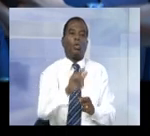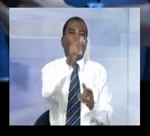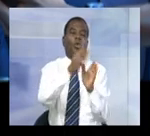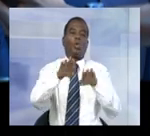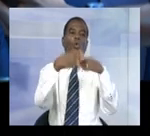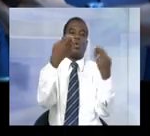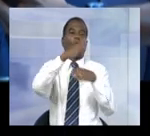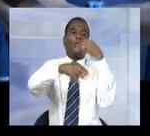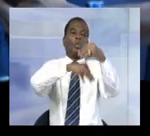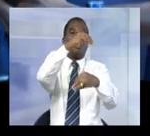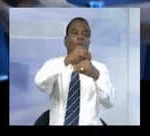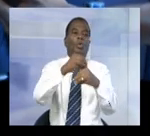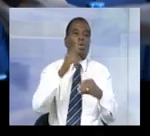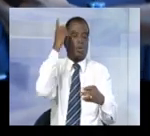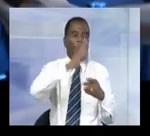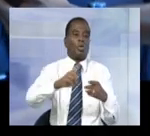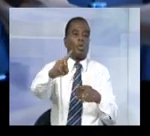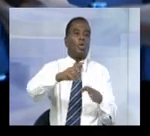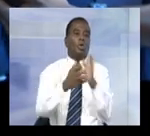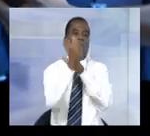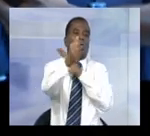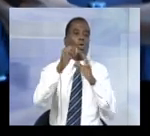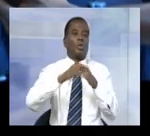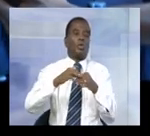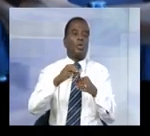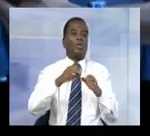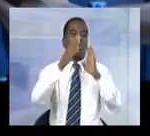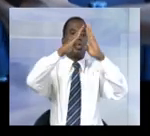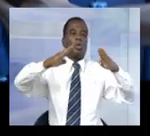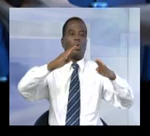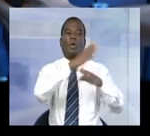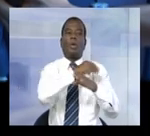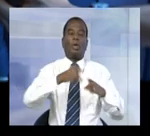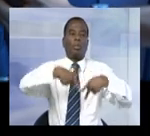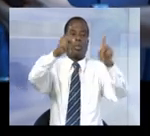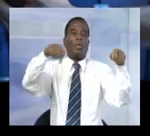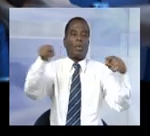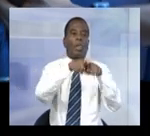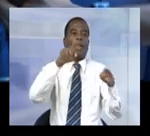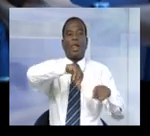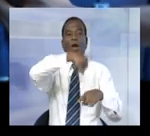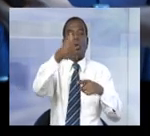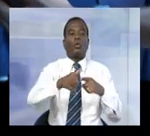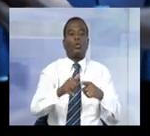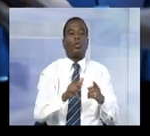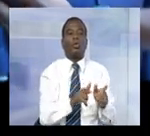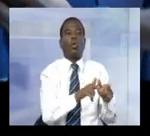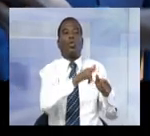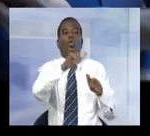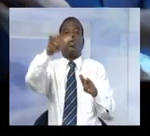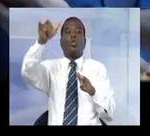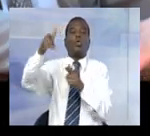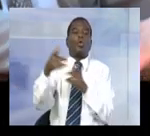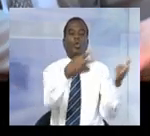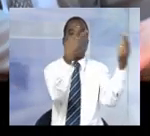sur le monde, digne de la qualité de ses infrastructures et permettre également à d'autres compagnies aériennes de